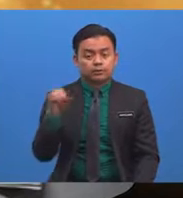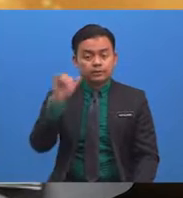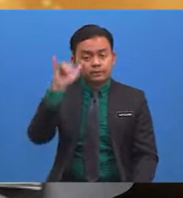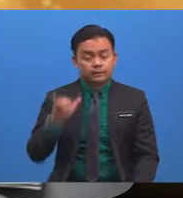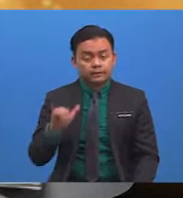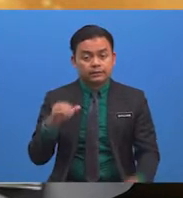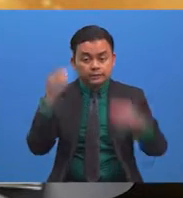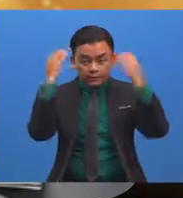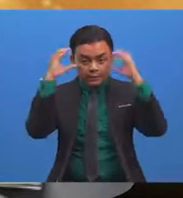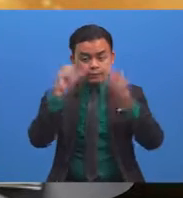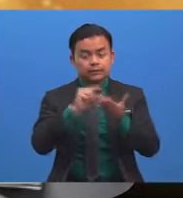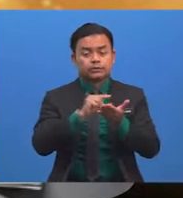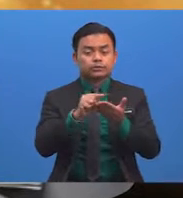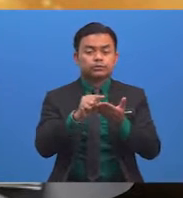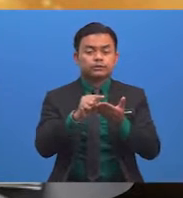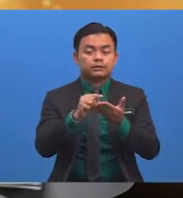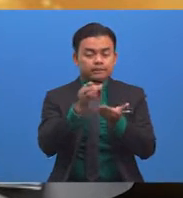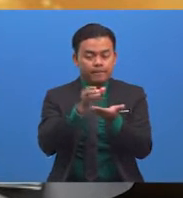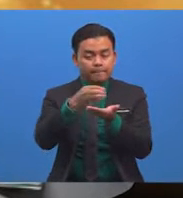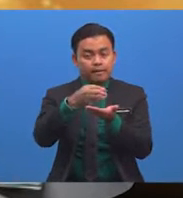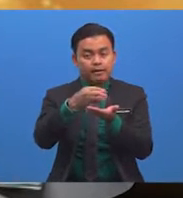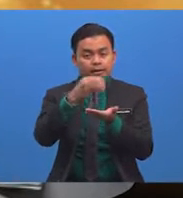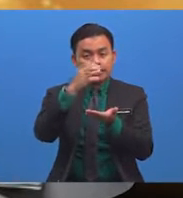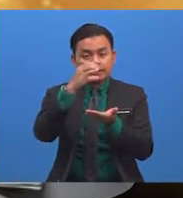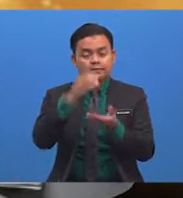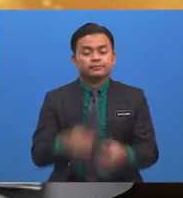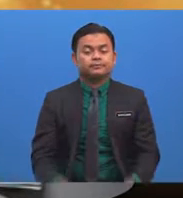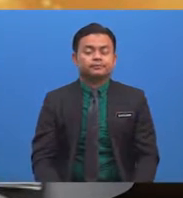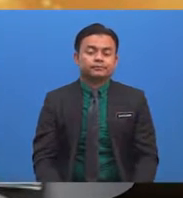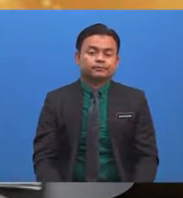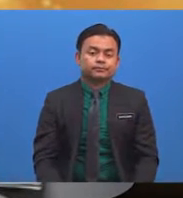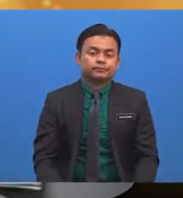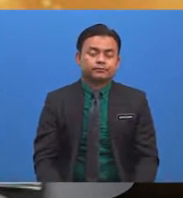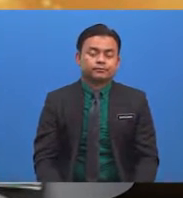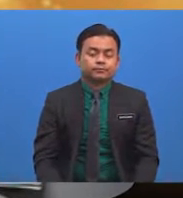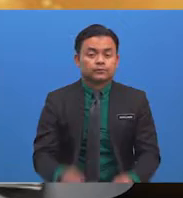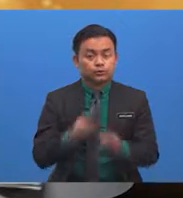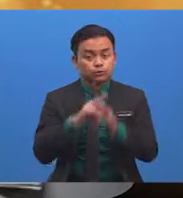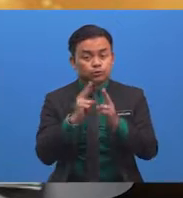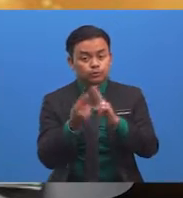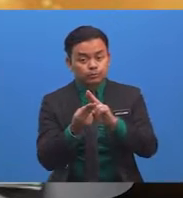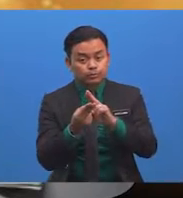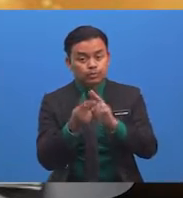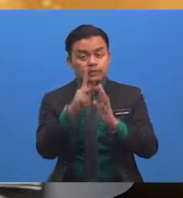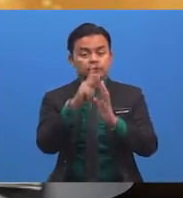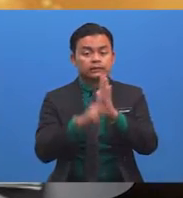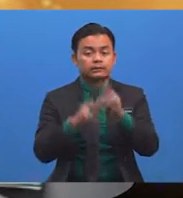mark putih yang legap. Ubah orientasi bermaksud